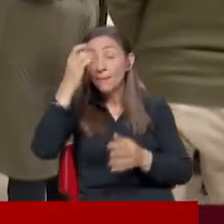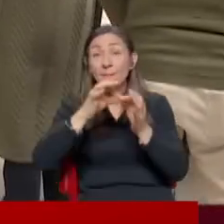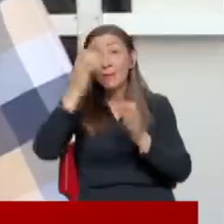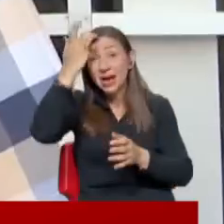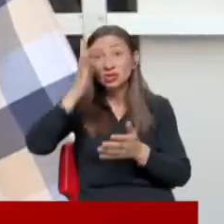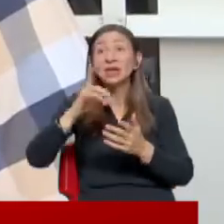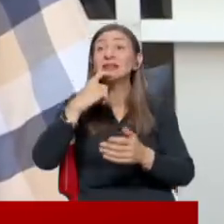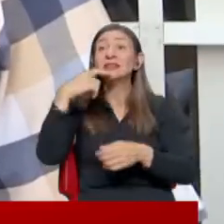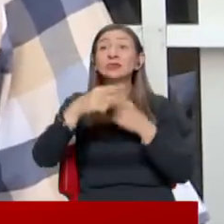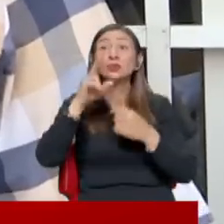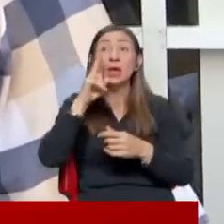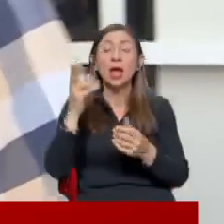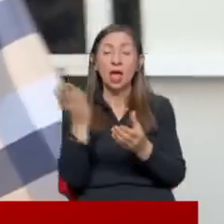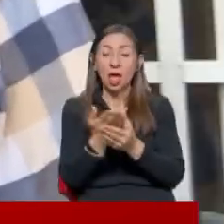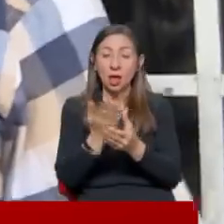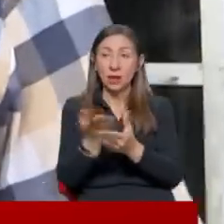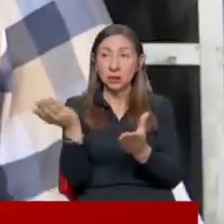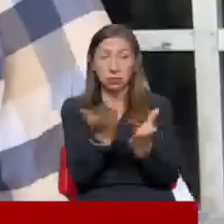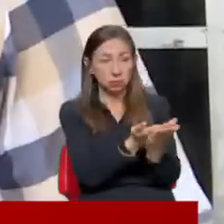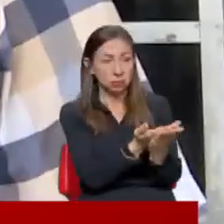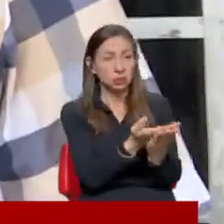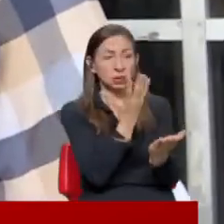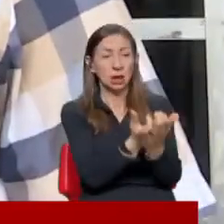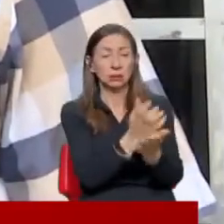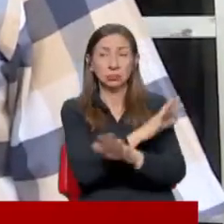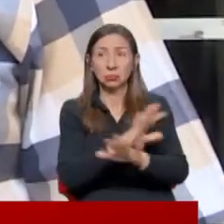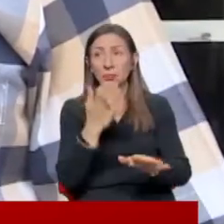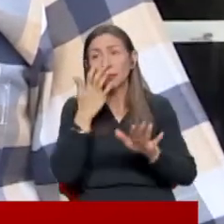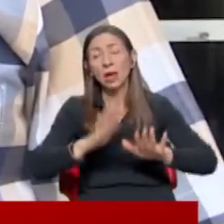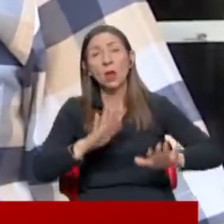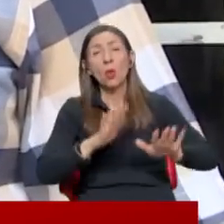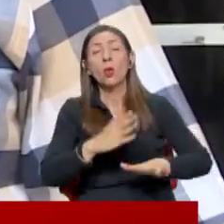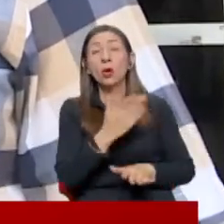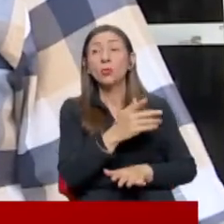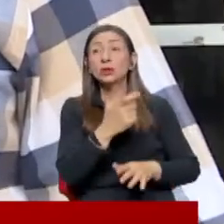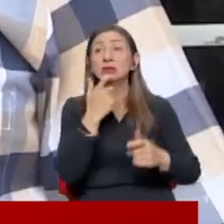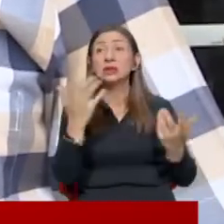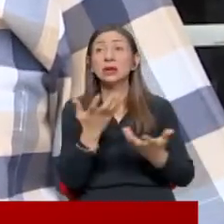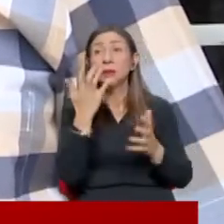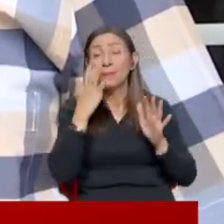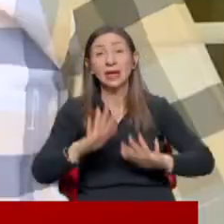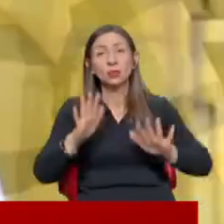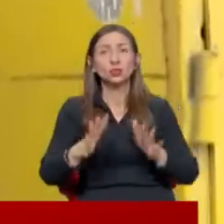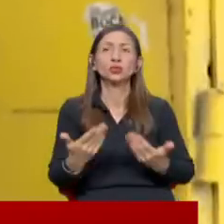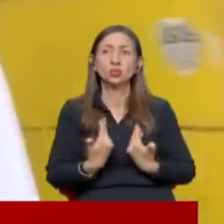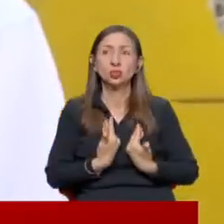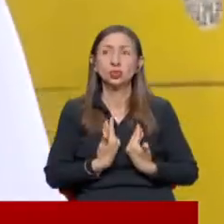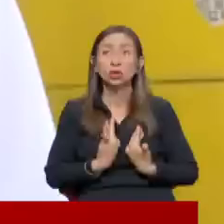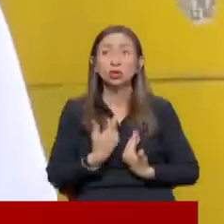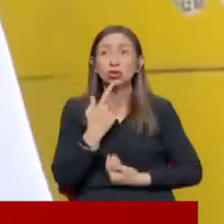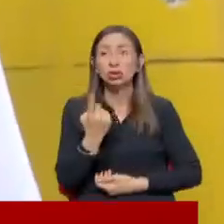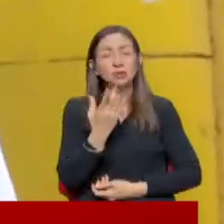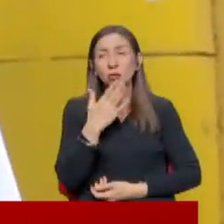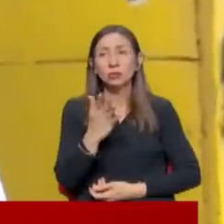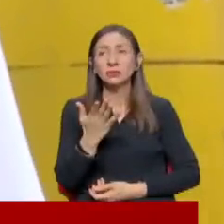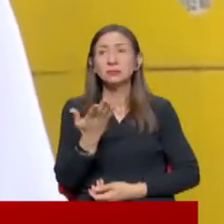sonunu bile geçer. Evrakımız gelen evrak dosyasına kaydedilmiş. Beklemede bu yıllardır bekliyoruz zaten. Söylenecek hiçbir şey